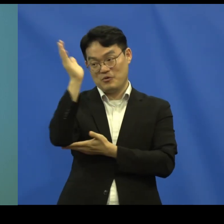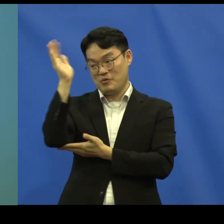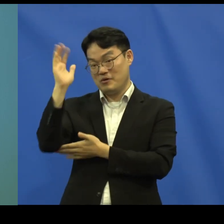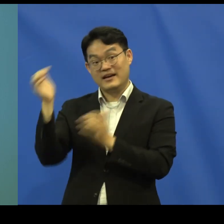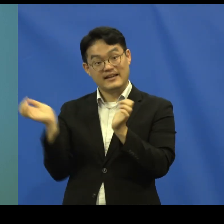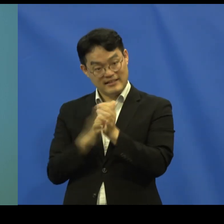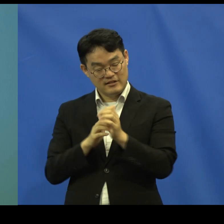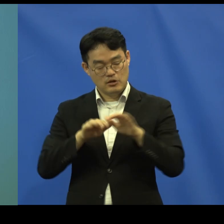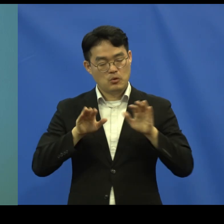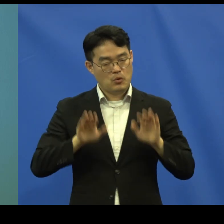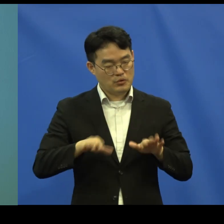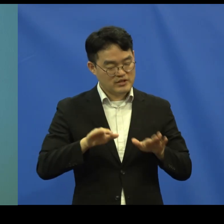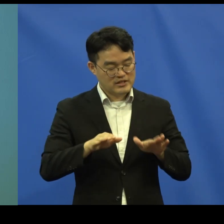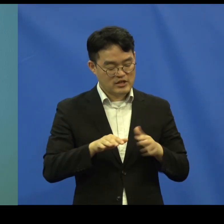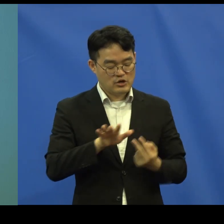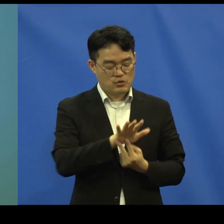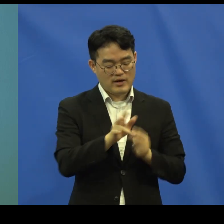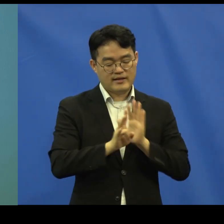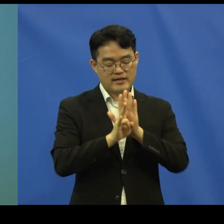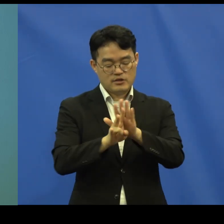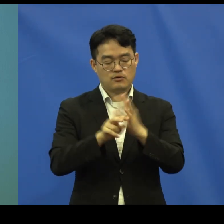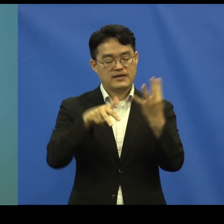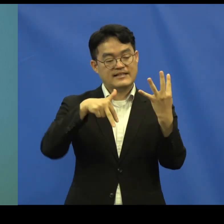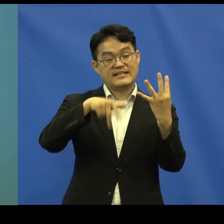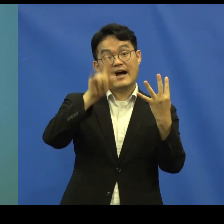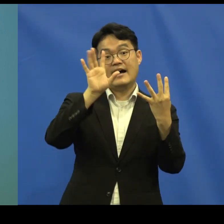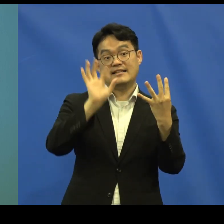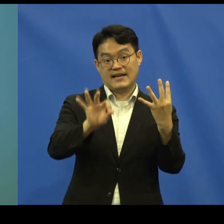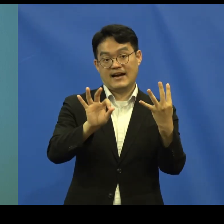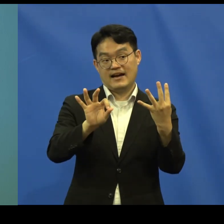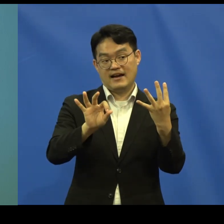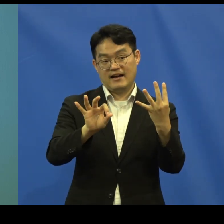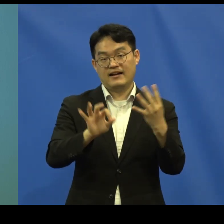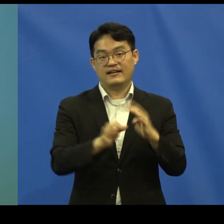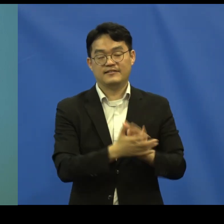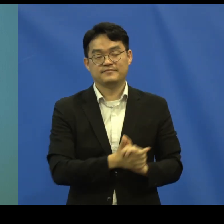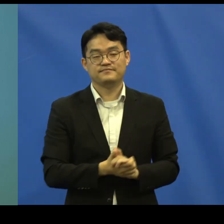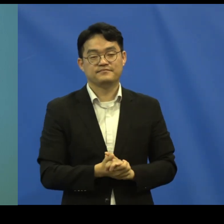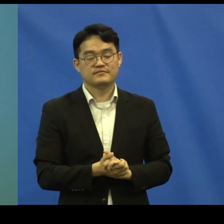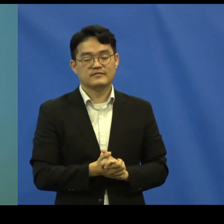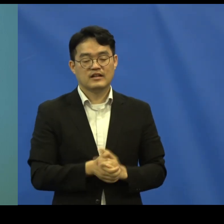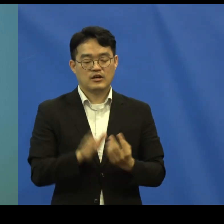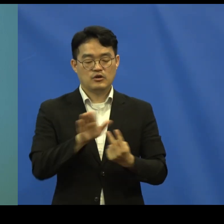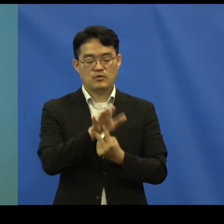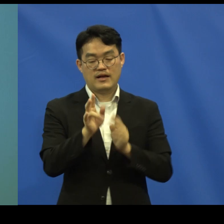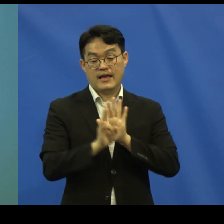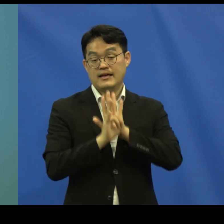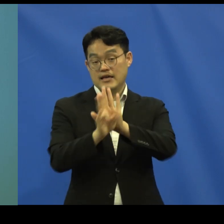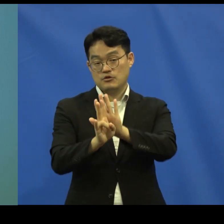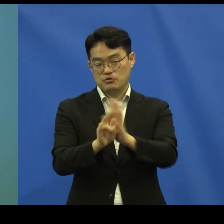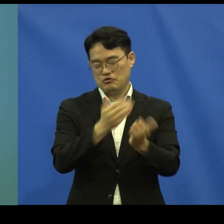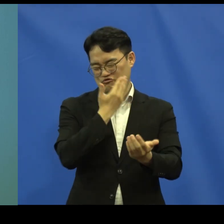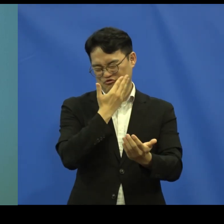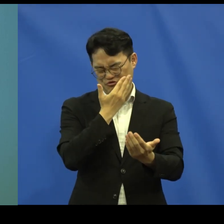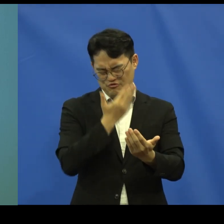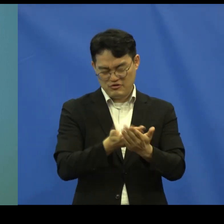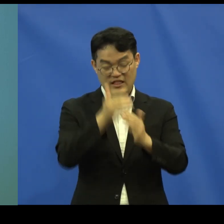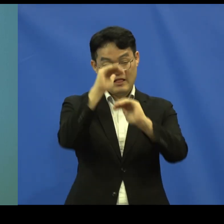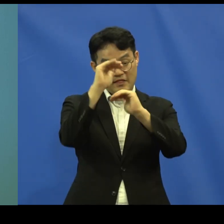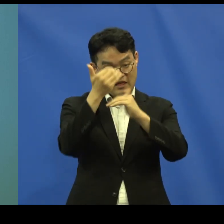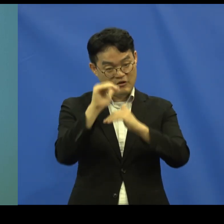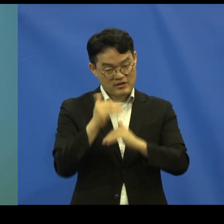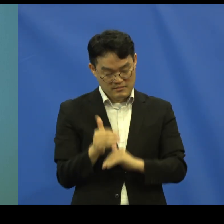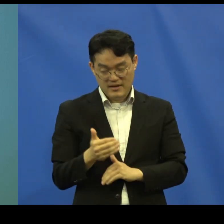오늘 4장을 다루는데요. 요한계시록을 다 다루지는 않고 요한계시록에서 핵심적인 것들만 몇